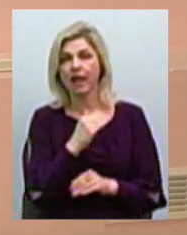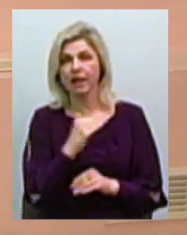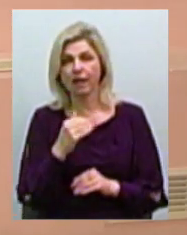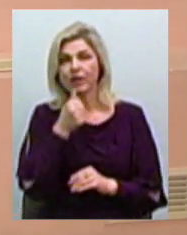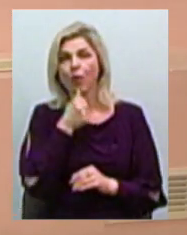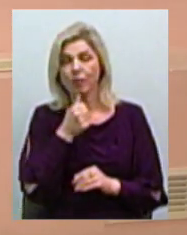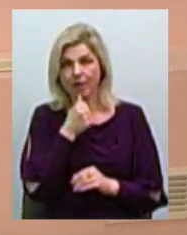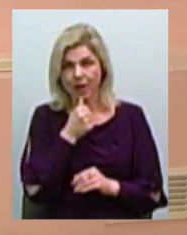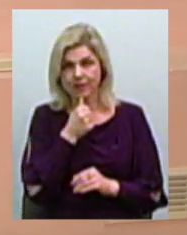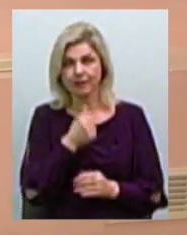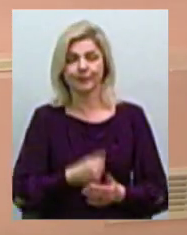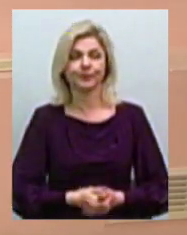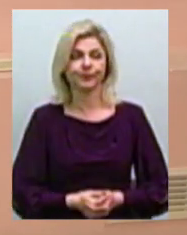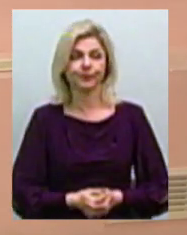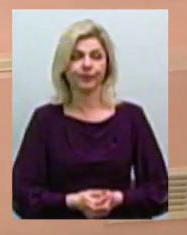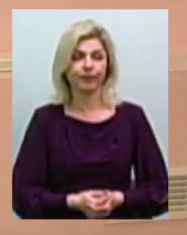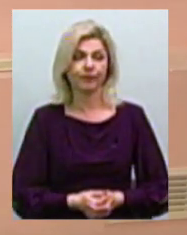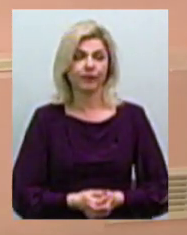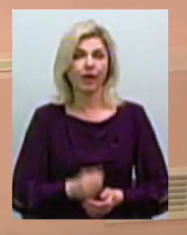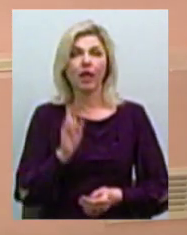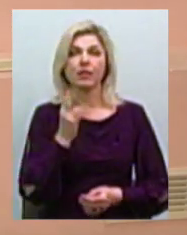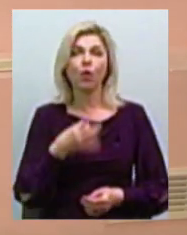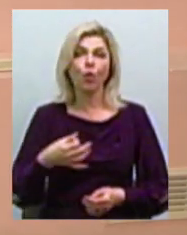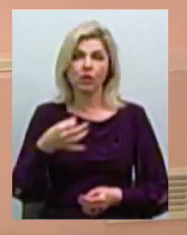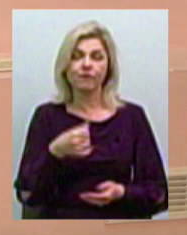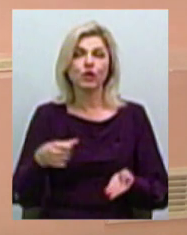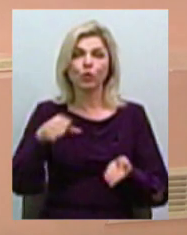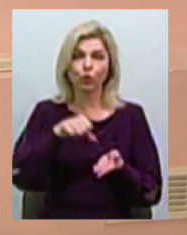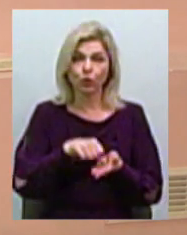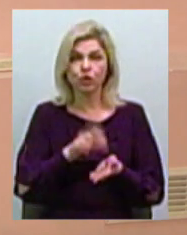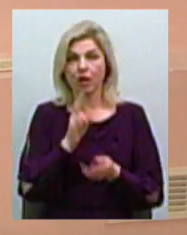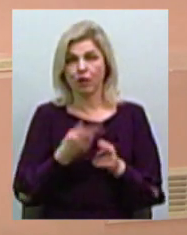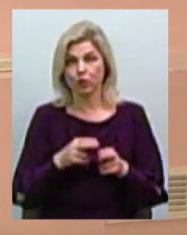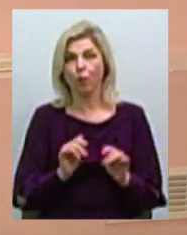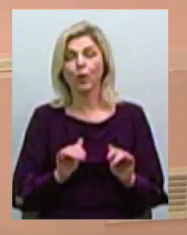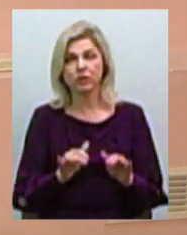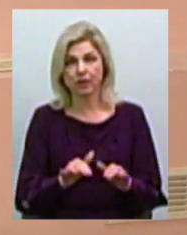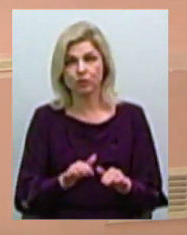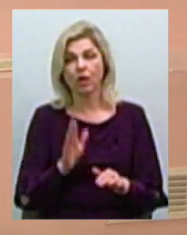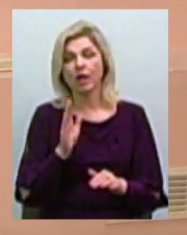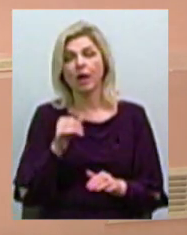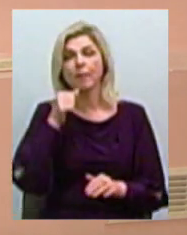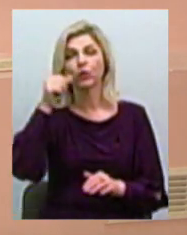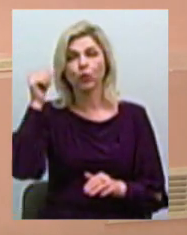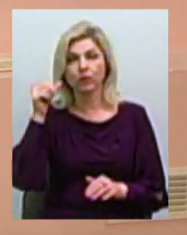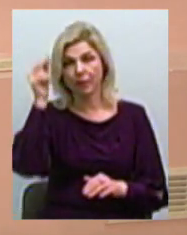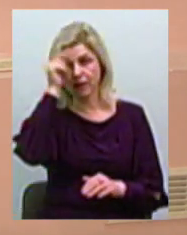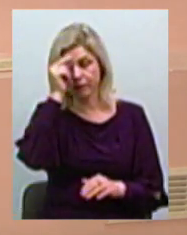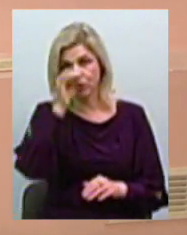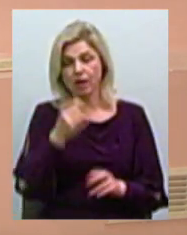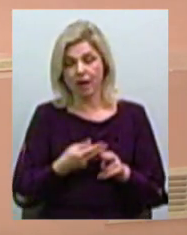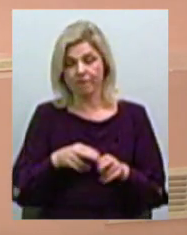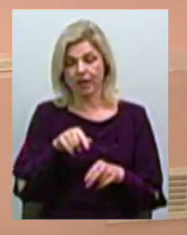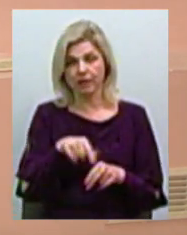апробації експерименту. Миколаївщина долучилася також до цього процесу в минулому навчальному році і на цей навчальний